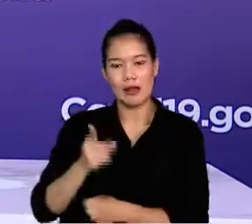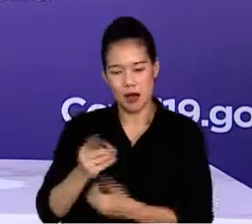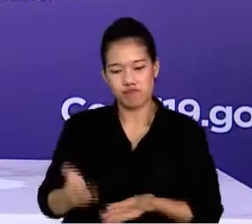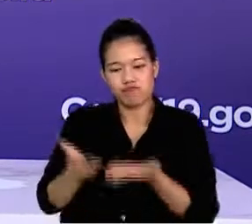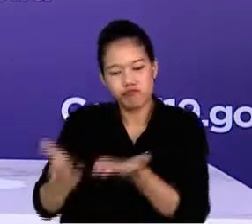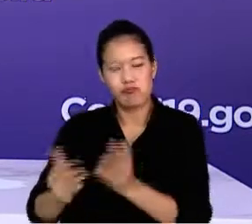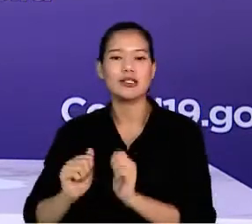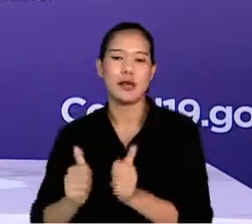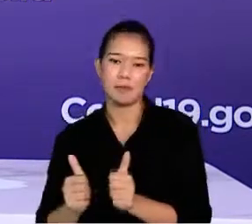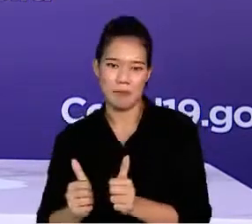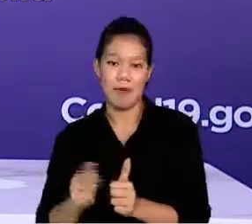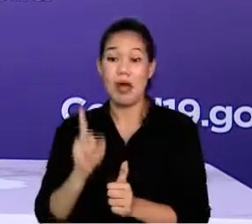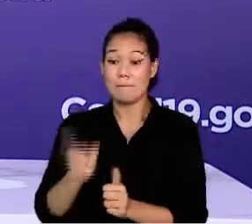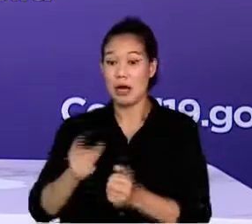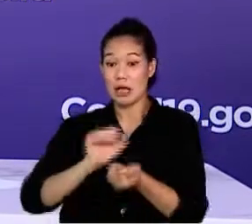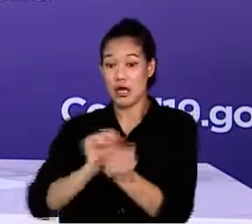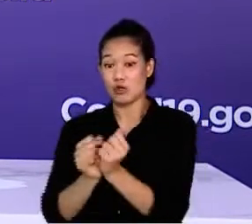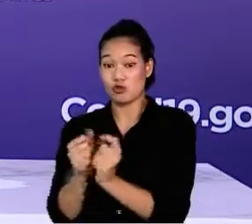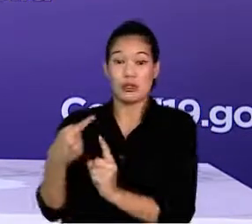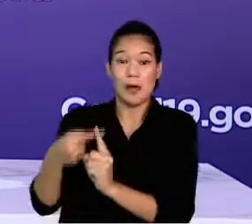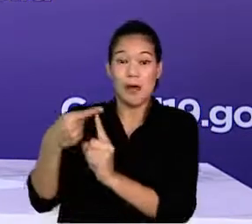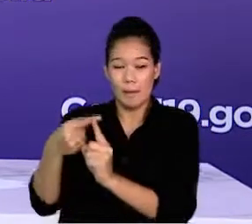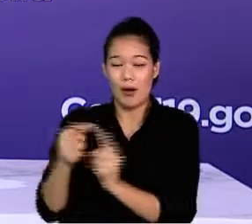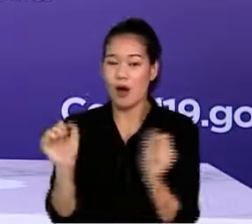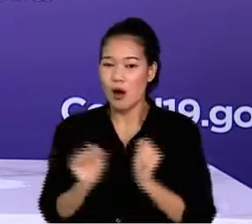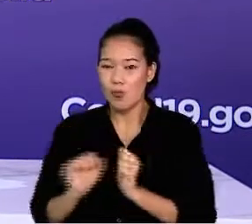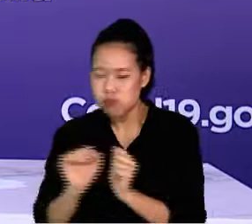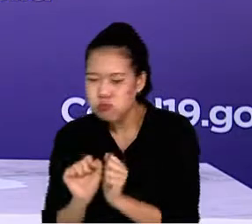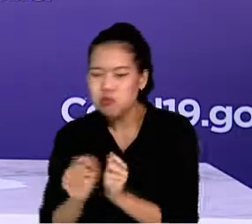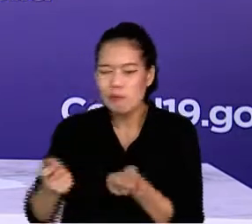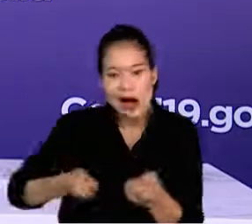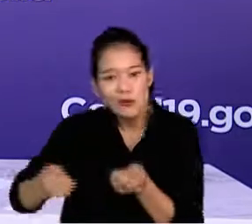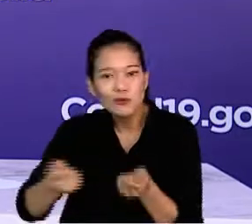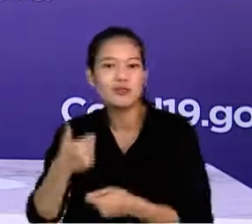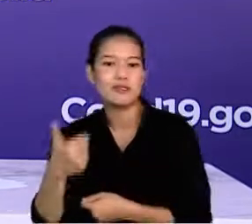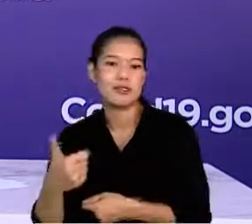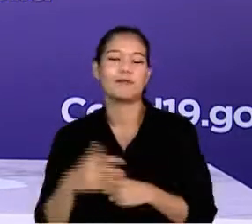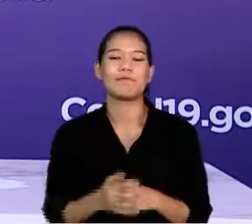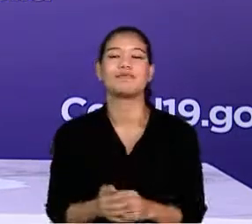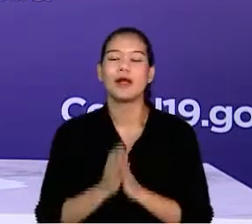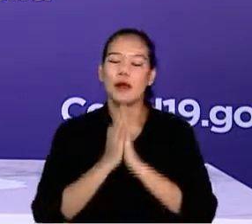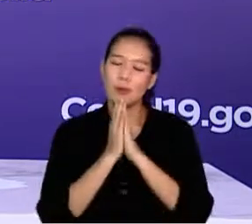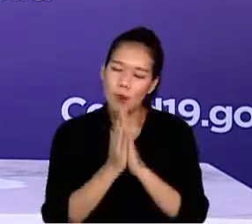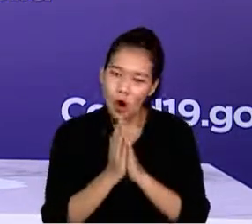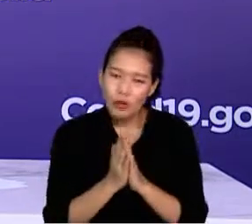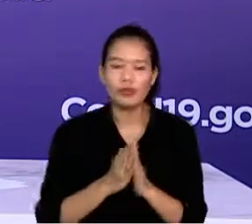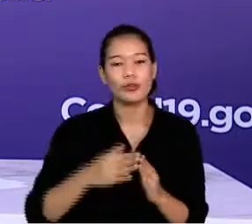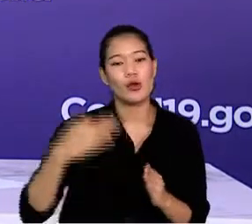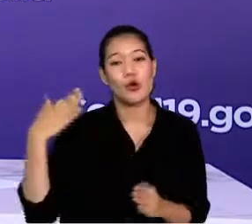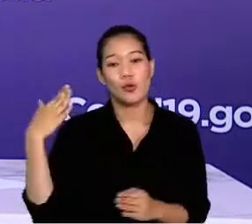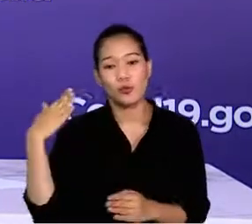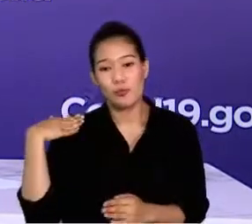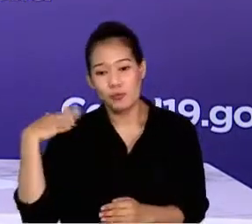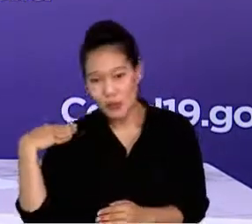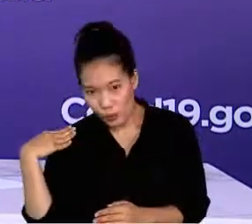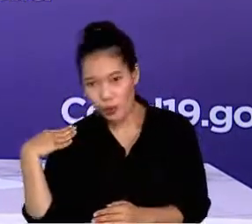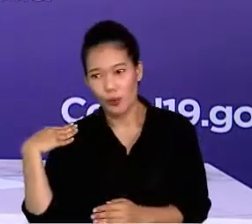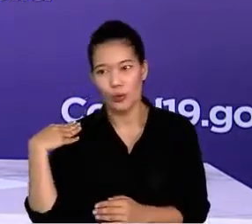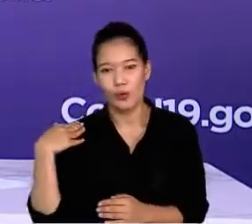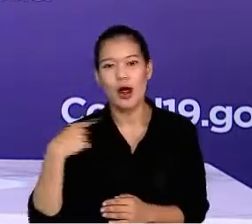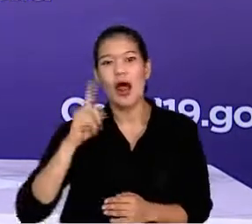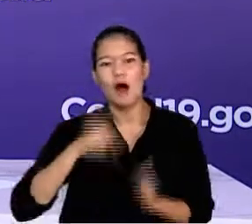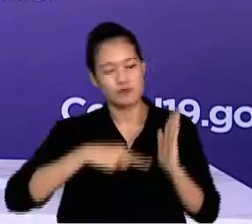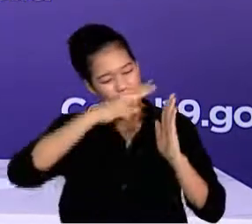agar kasus yang naik ini dapat segera dikendalikan mohon kepada Gubernur dapat selalu